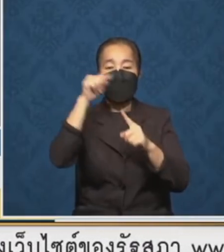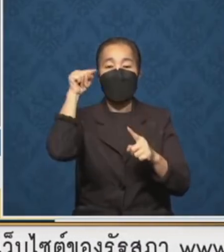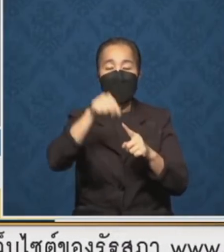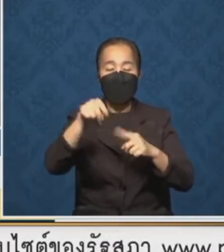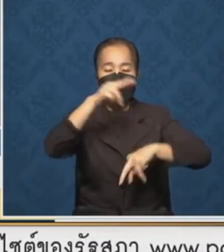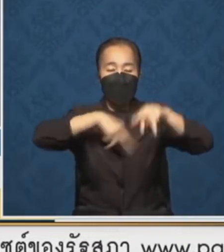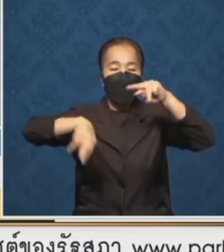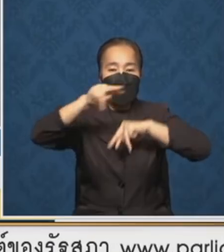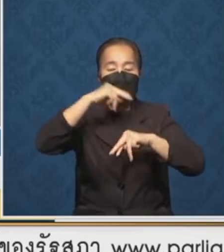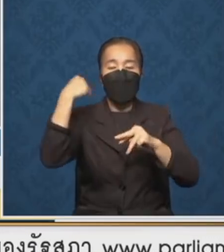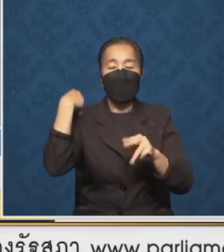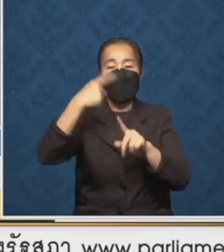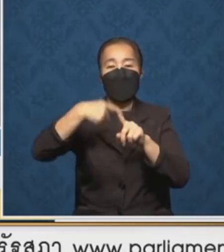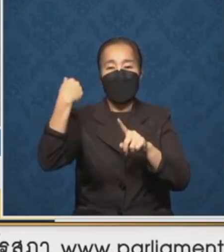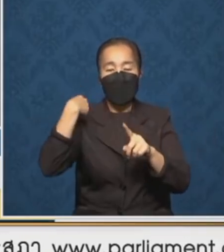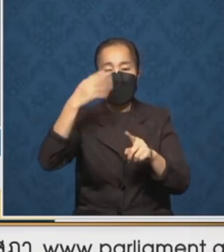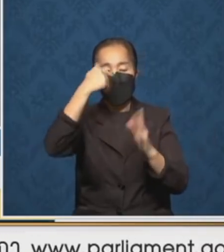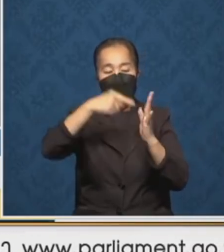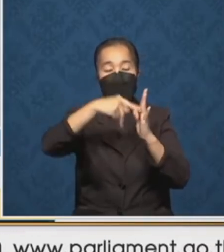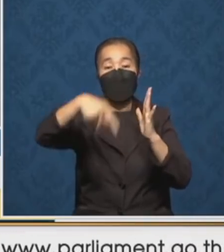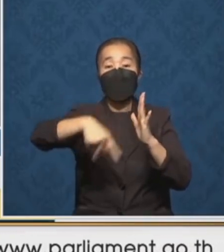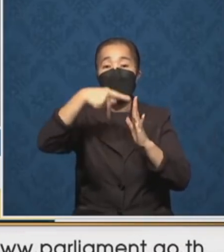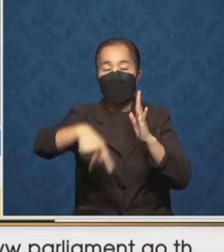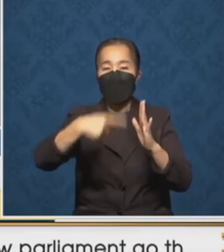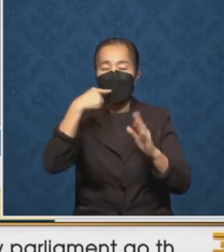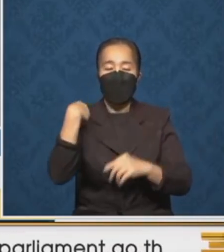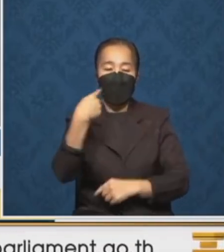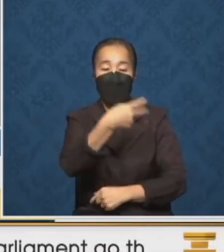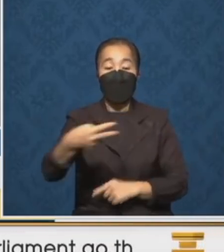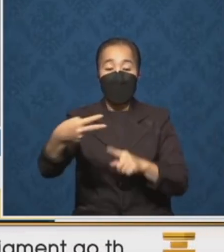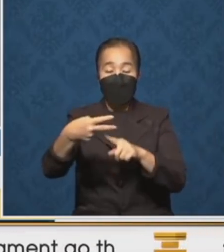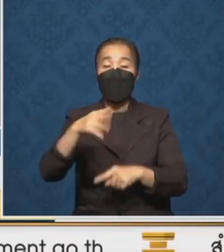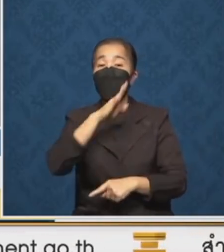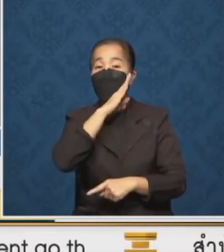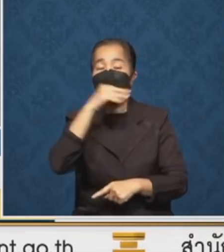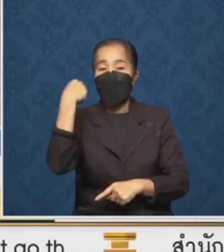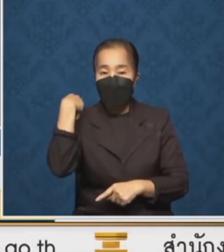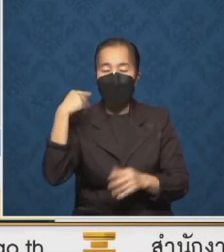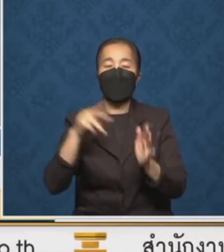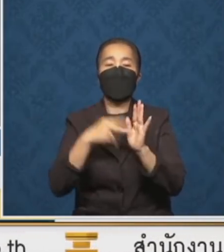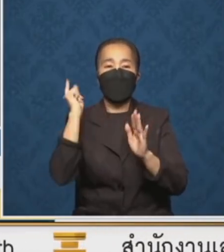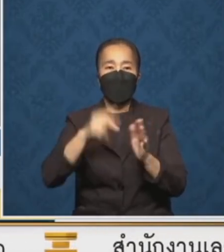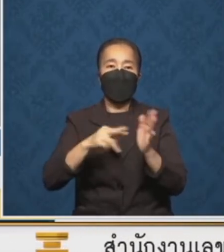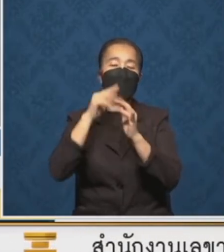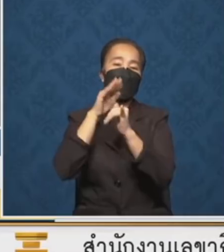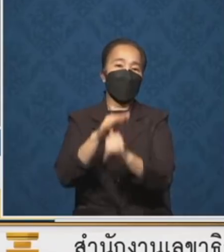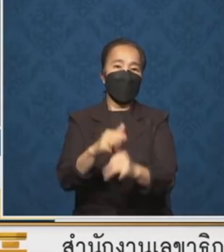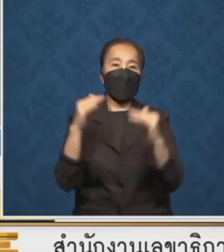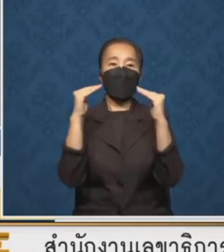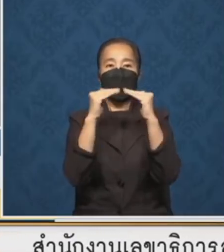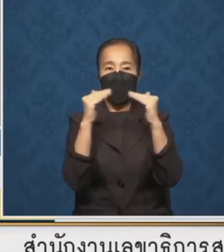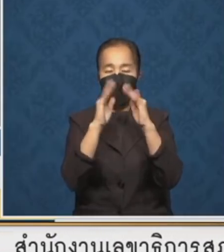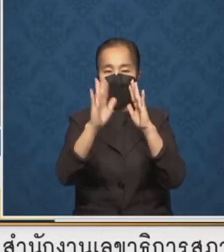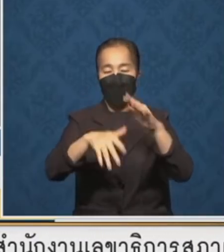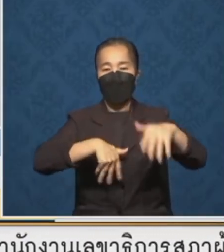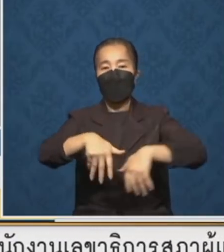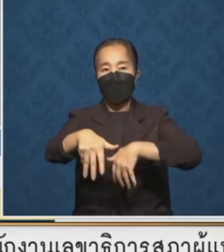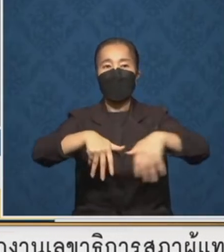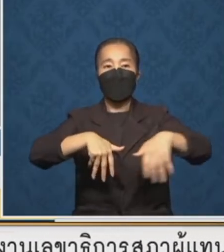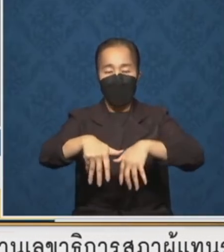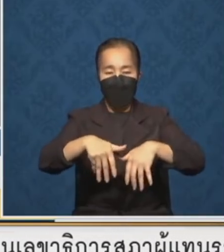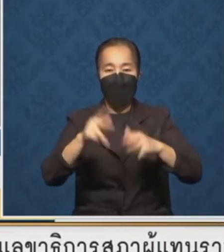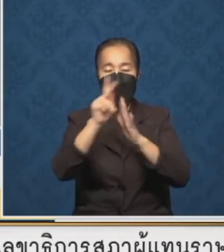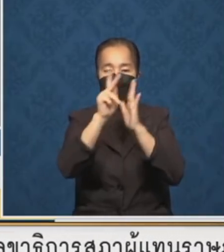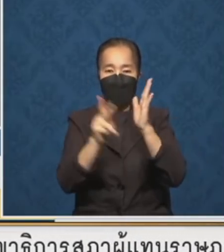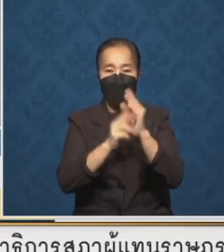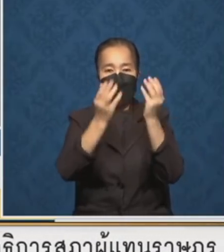ให้เหตุผลว่าการมิได้จำกัดเฉพาะข้อความอันเป็นเท็จย่อมเป็นการลิดรอนสิทธิเสรีภาพของประชาชนที่รัฐธรรมนูญคุ้ม